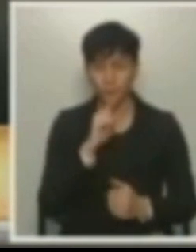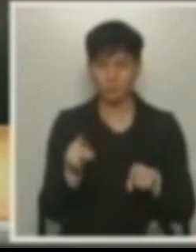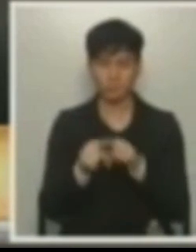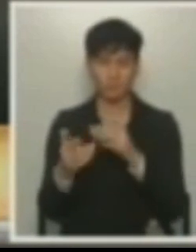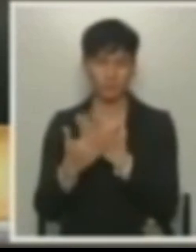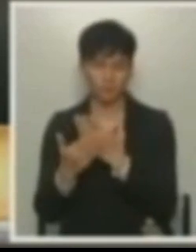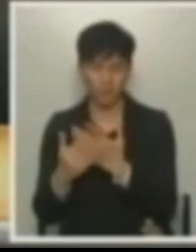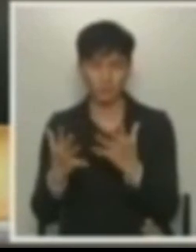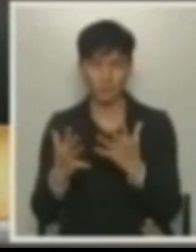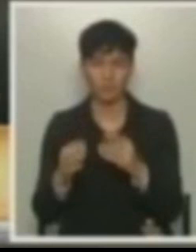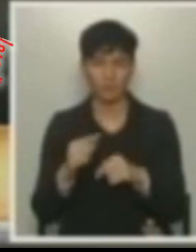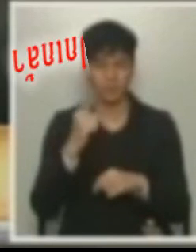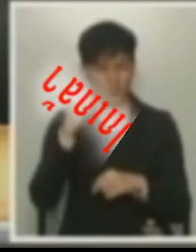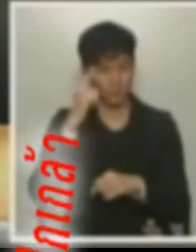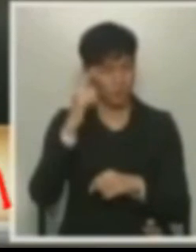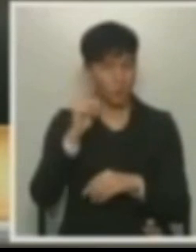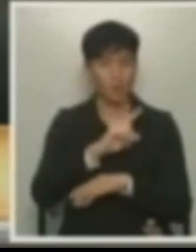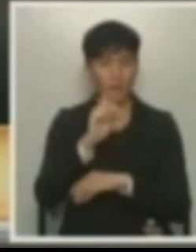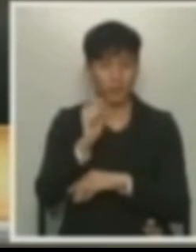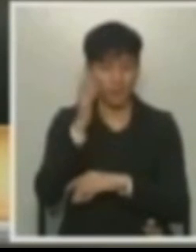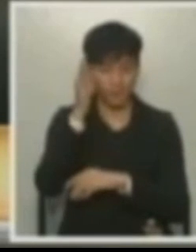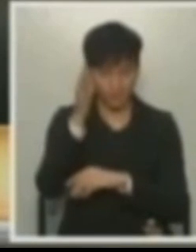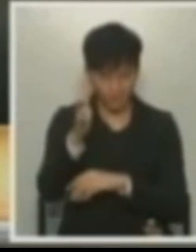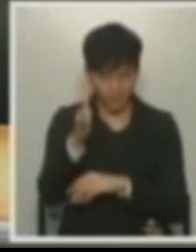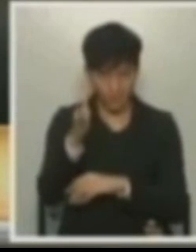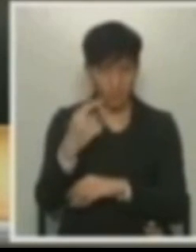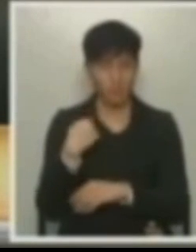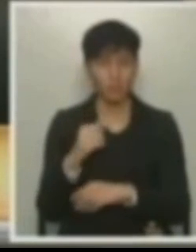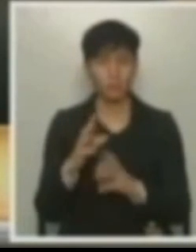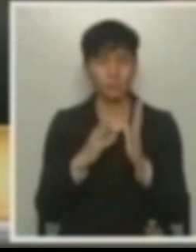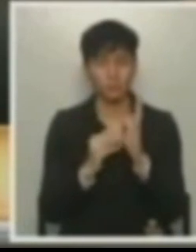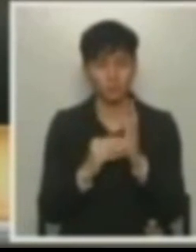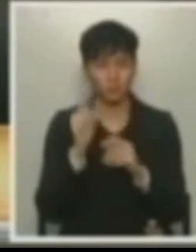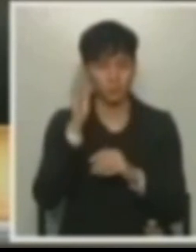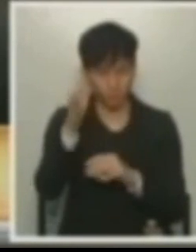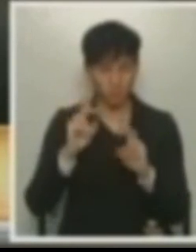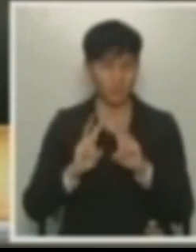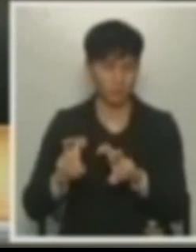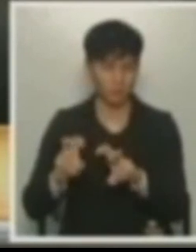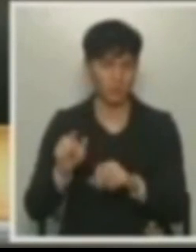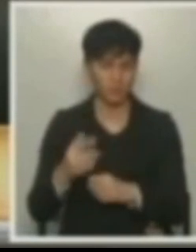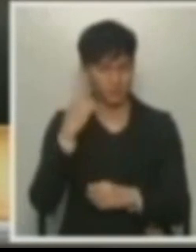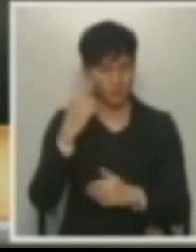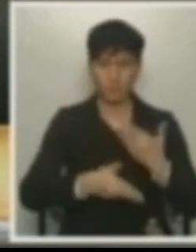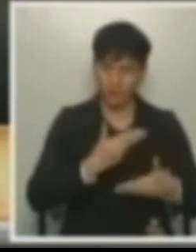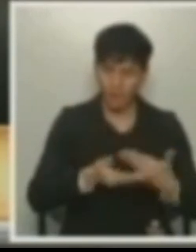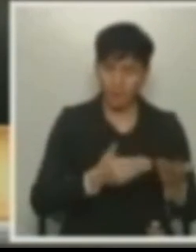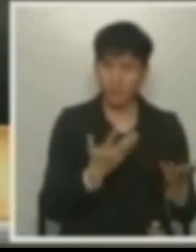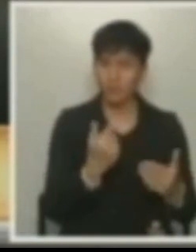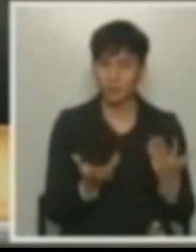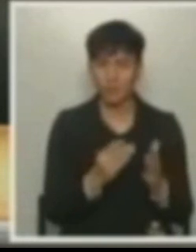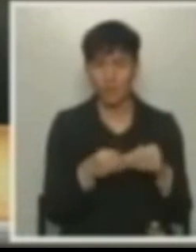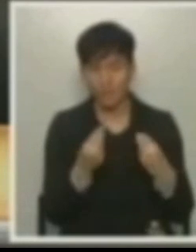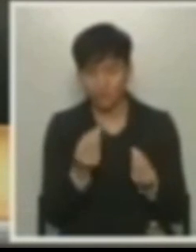งใจว่าวันอังคารหน้าจะมีการประชุมสภาสถาบันผมจะไปขอเหมือนกันงานวิจัยหลายๆชิ้นนะครับจะจำหน่ายจ่ายแจกด้วยวิธีไหนก็ได้จะจำห